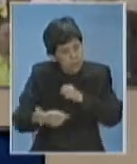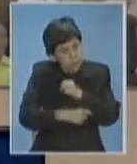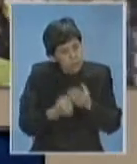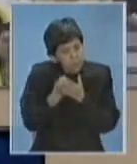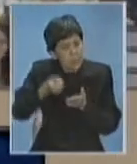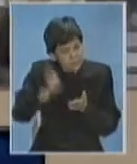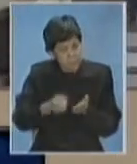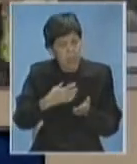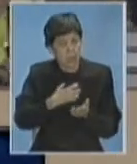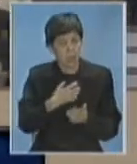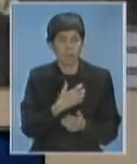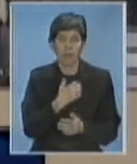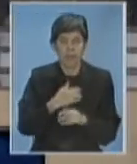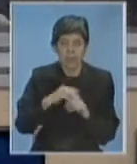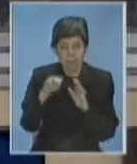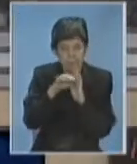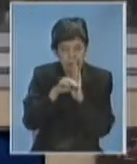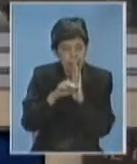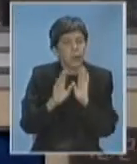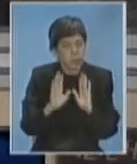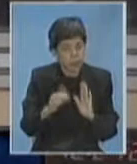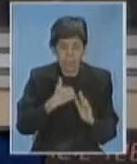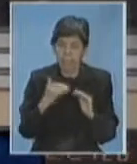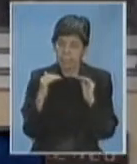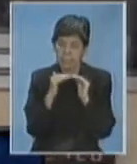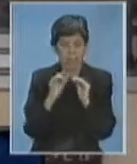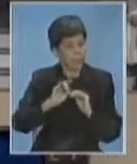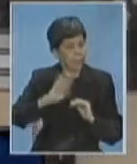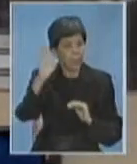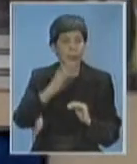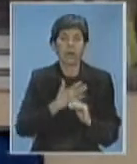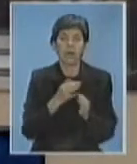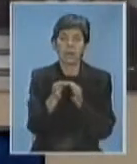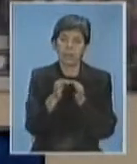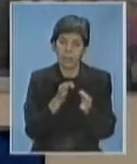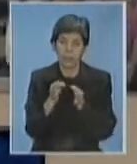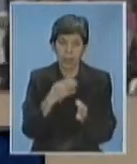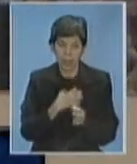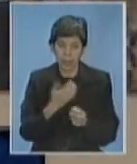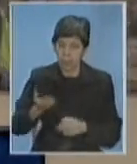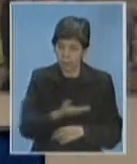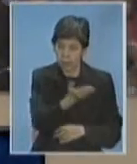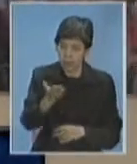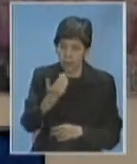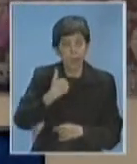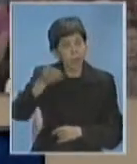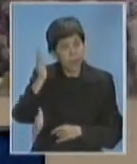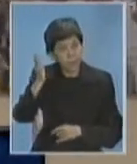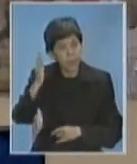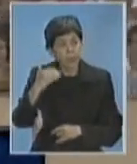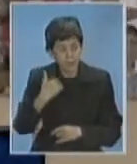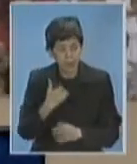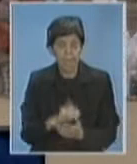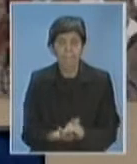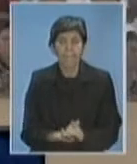แท้จริงดิฉันไม่ลงรายละเอียดนะคะเพราะว่าดิฉันจะขอใช้สิทธิ์รอบเดียวแต่ว่าจะชี้ให้เห็นตัวอย่างซึ่งเพื่อนสมาชิกอาจจะได้อภิปรายเพิ่มเติมในภาย